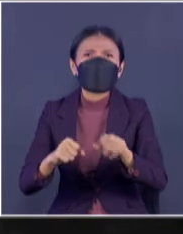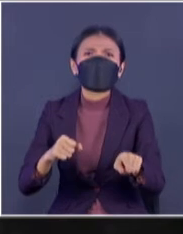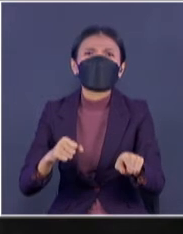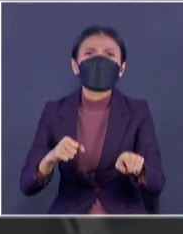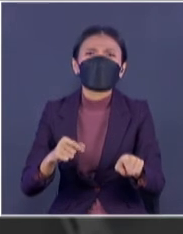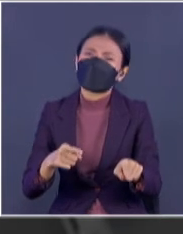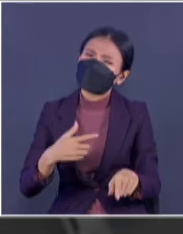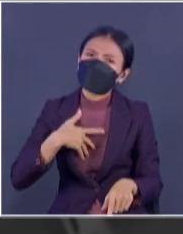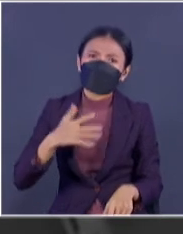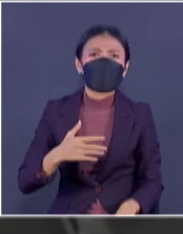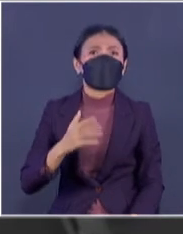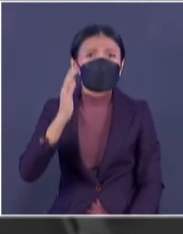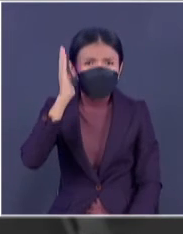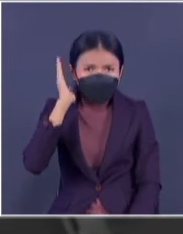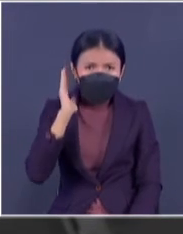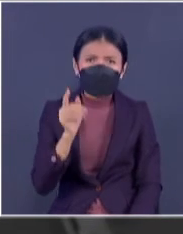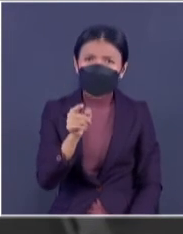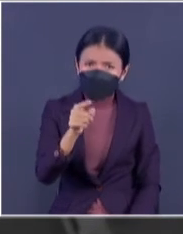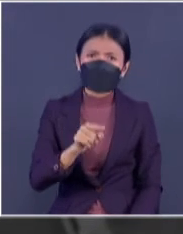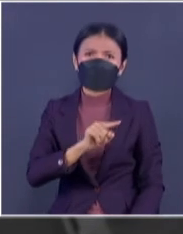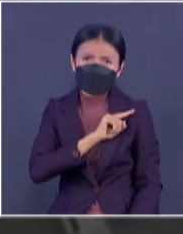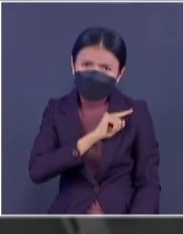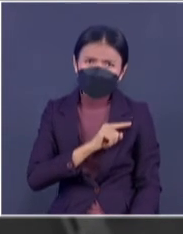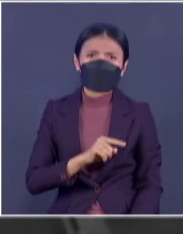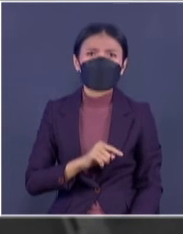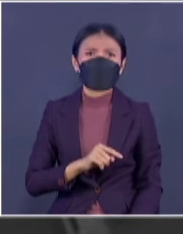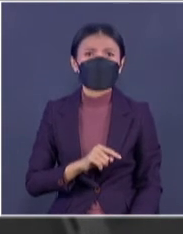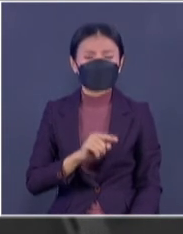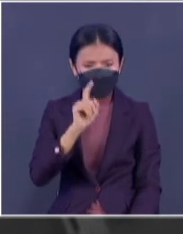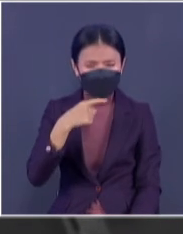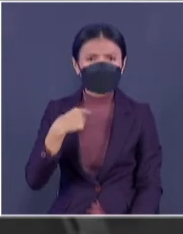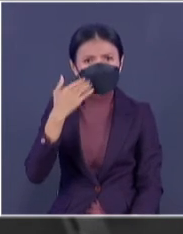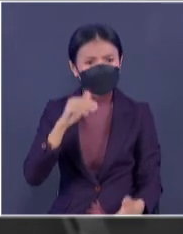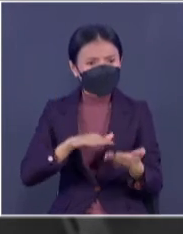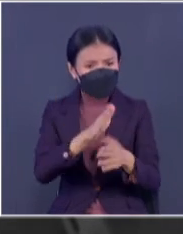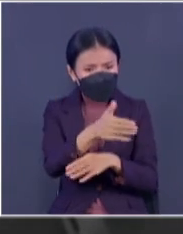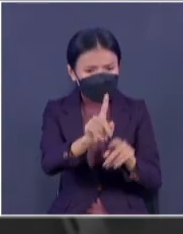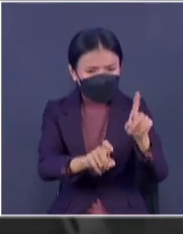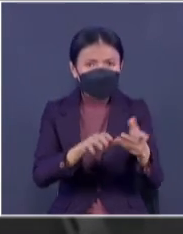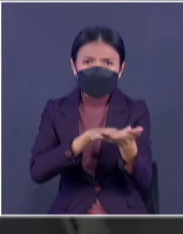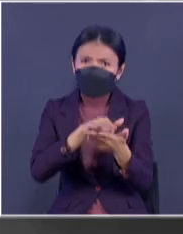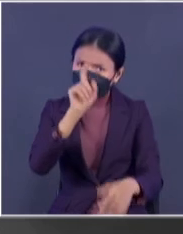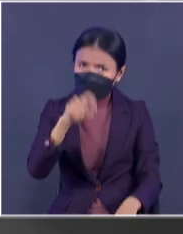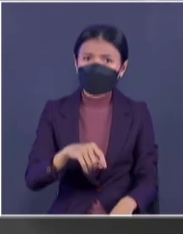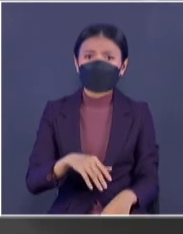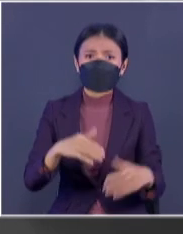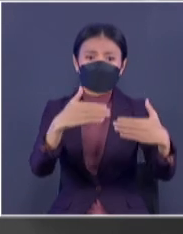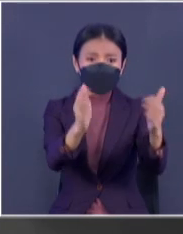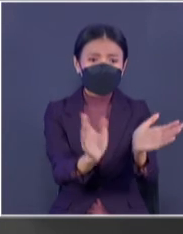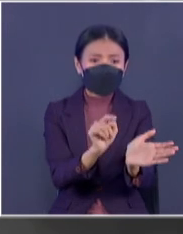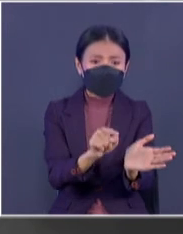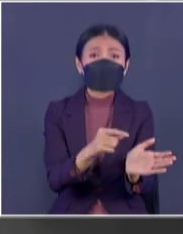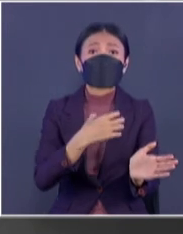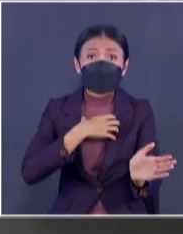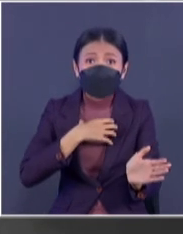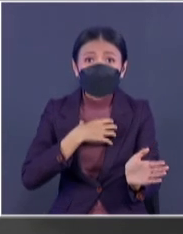คะอยากให้ออกมาแสดงความรับผิดชอบแล้วก็ขอโทษที่ทำให้ปลาตายอย่างน่าสงสารส่วนอ่างบัวหากอยากได้จริง